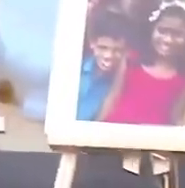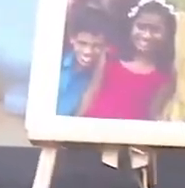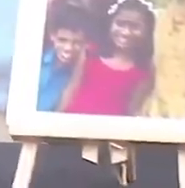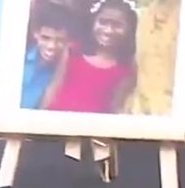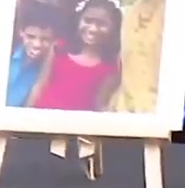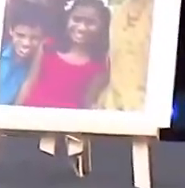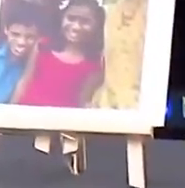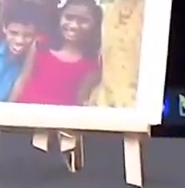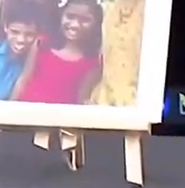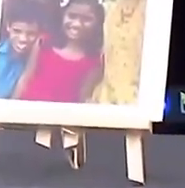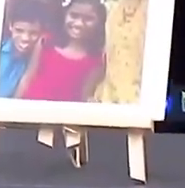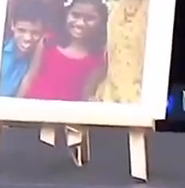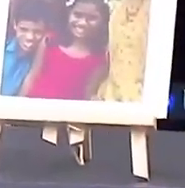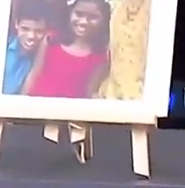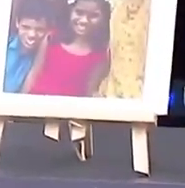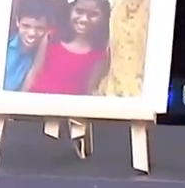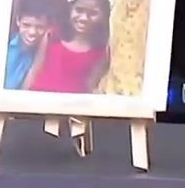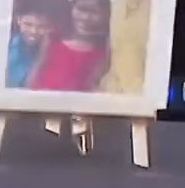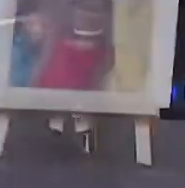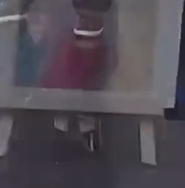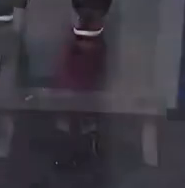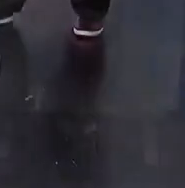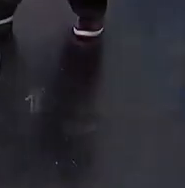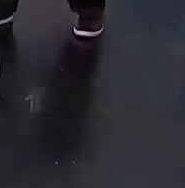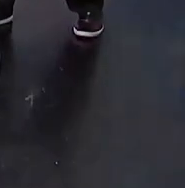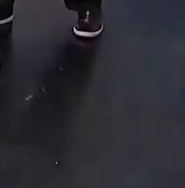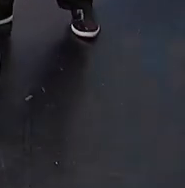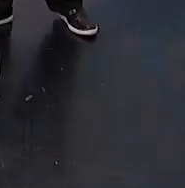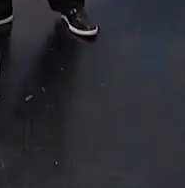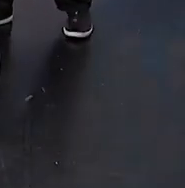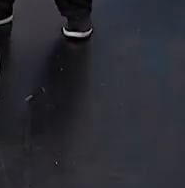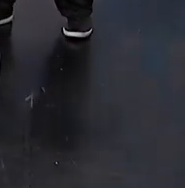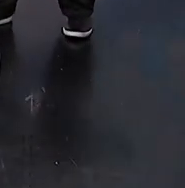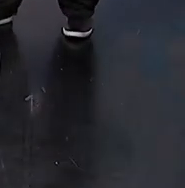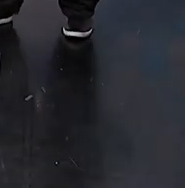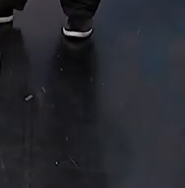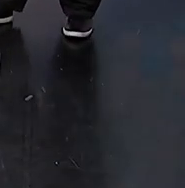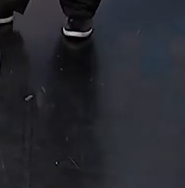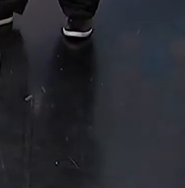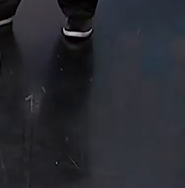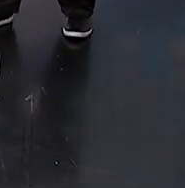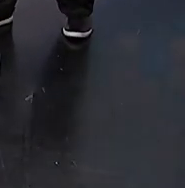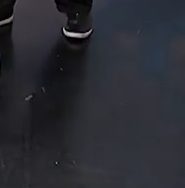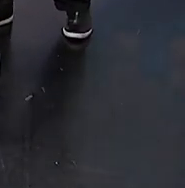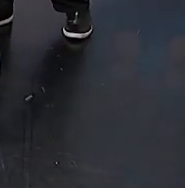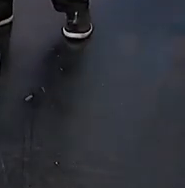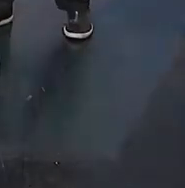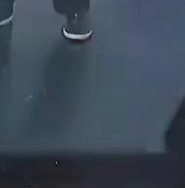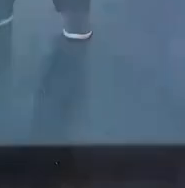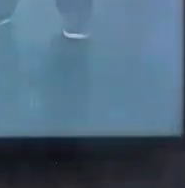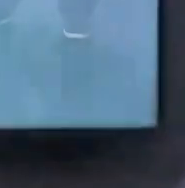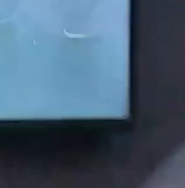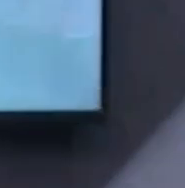Hai anak, kau dibesarkan dengan kasih sayang, dengan harapan